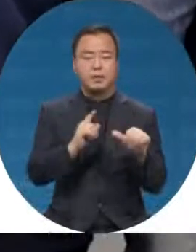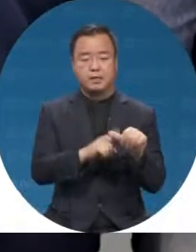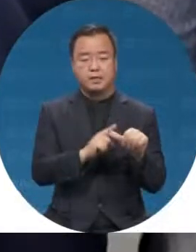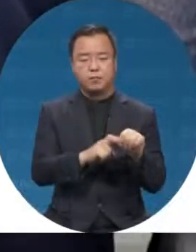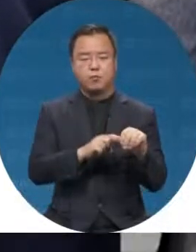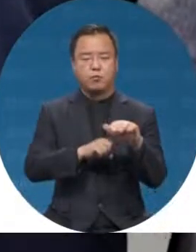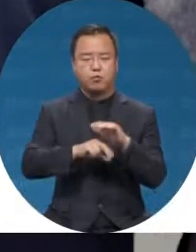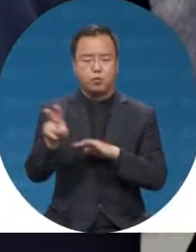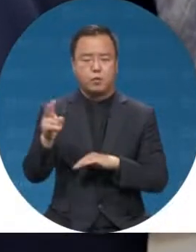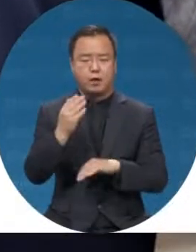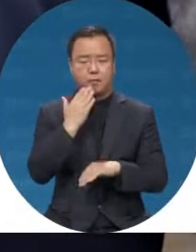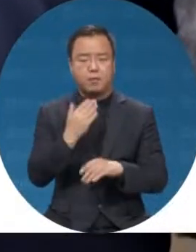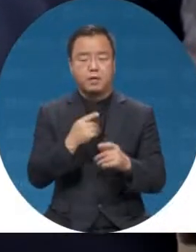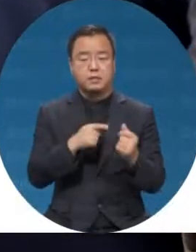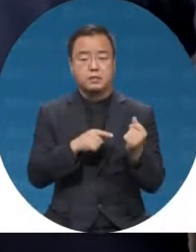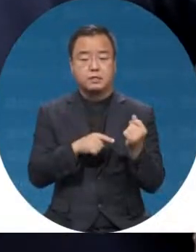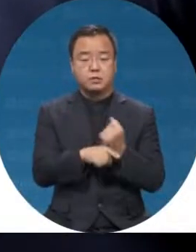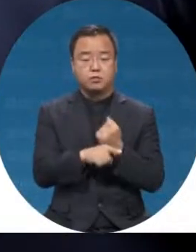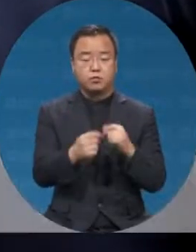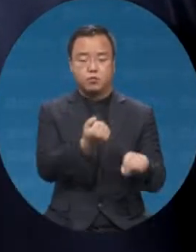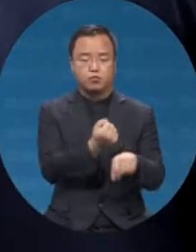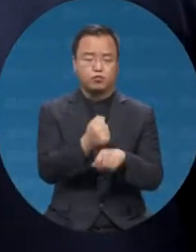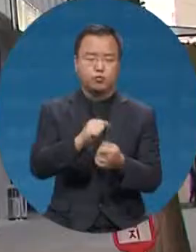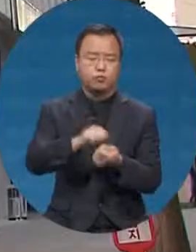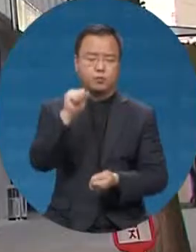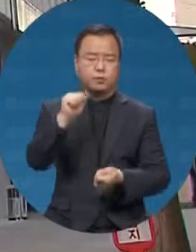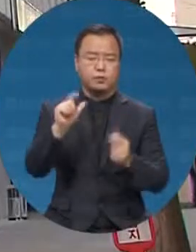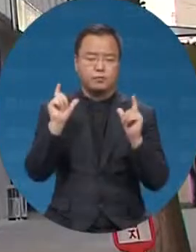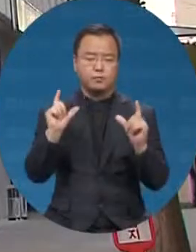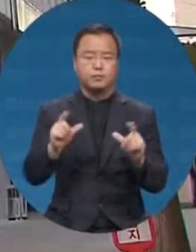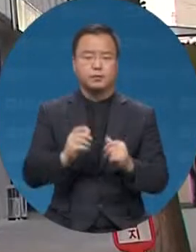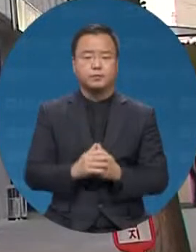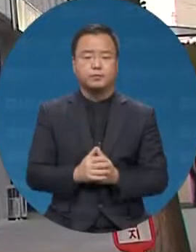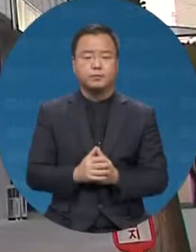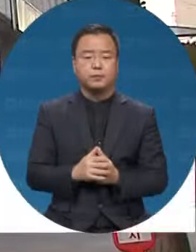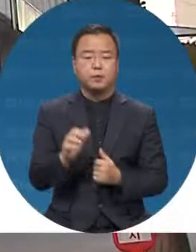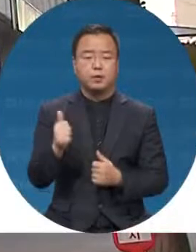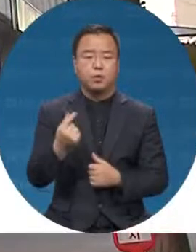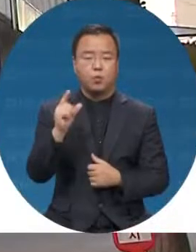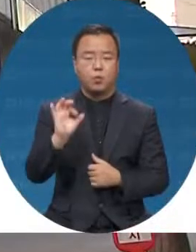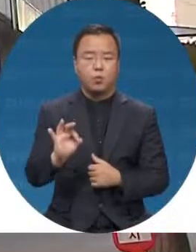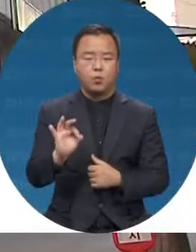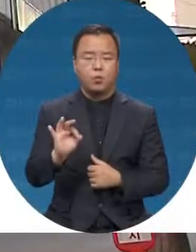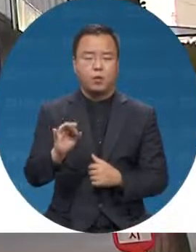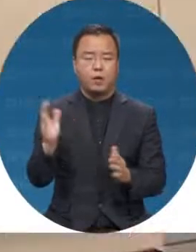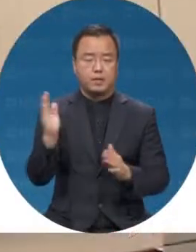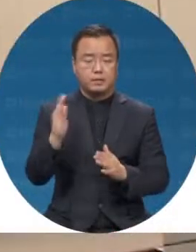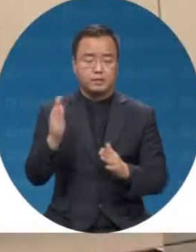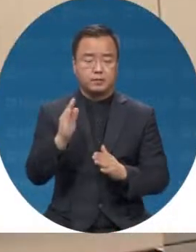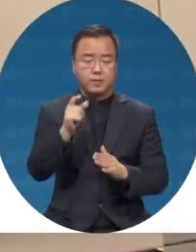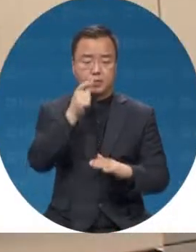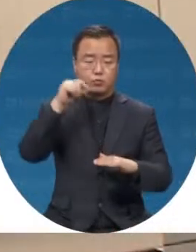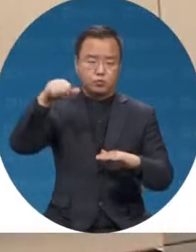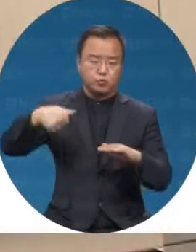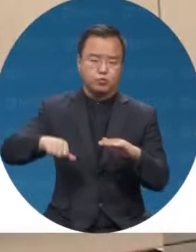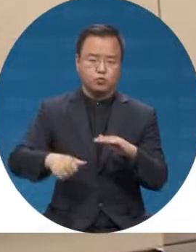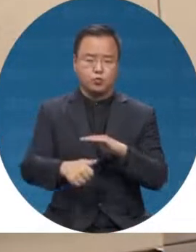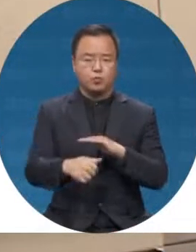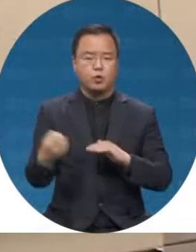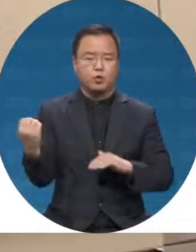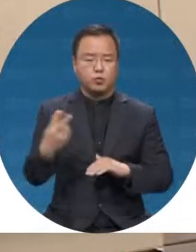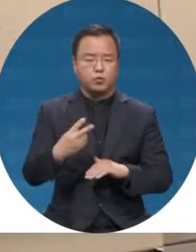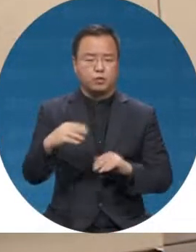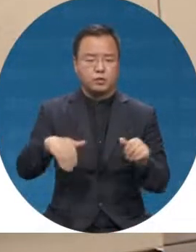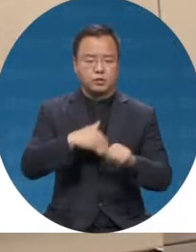도주할 우려가 있다며 구속영장을 발부했습니다. 홍정훈 학생이 잠수 투입 경위 및 현장 실습 절차